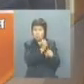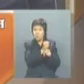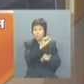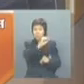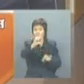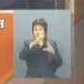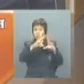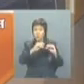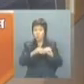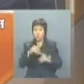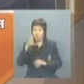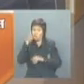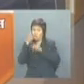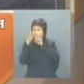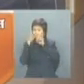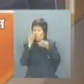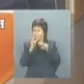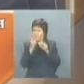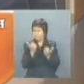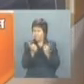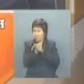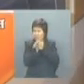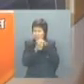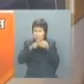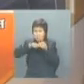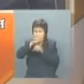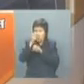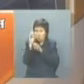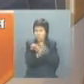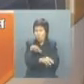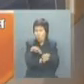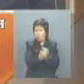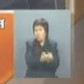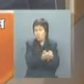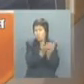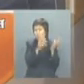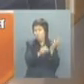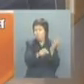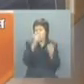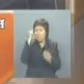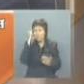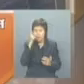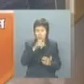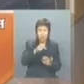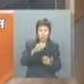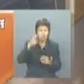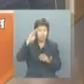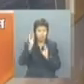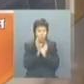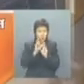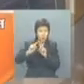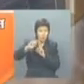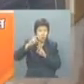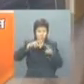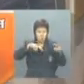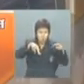านี้นะคะทางเจ้าหน้าที่ตำรวจรวมถึงเจ้าหน้าที่อาคารรัฐสภาก็ได้มีการตรวจสอบพื้นที่ของอาคารรัฐสภาอย่างละเอียดนะคะก่อนที่จะมี